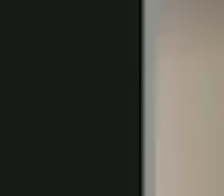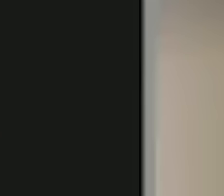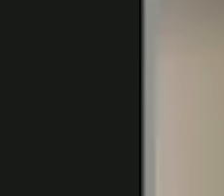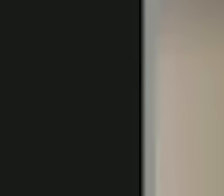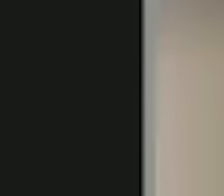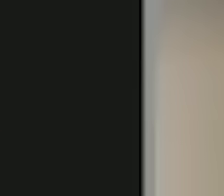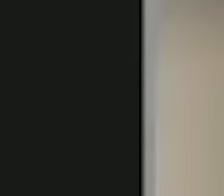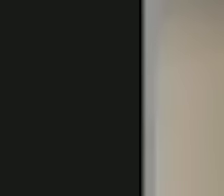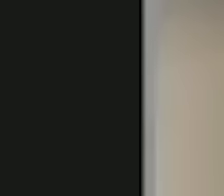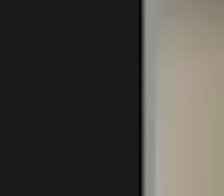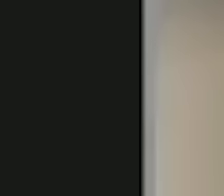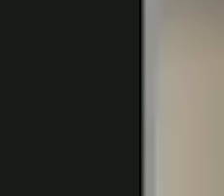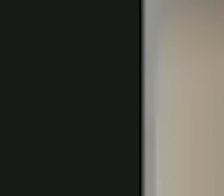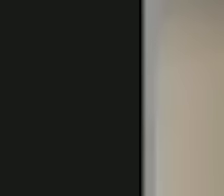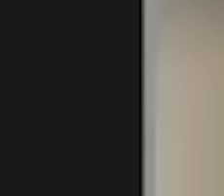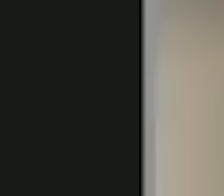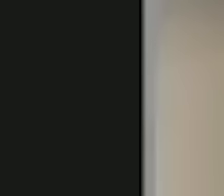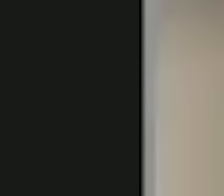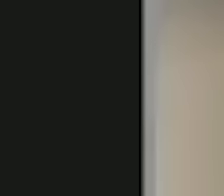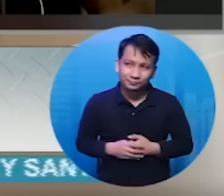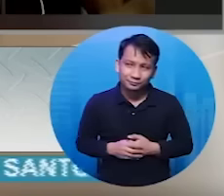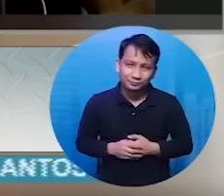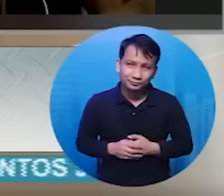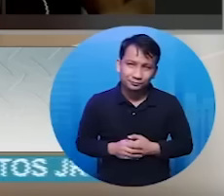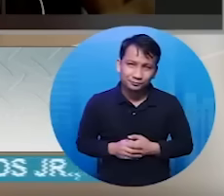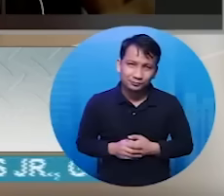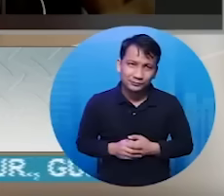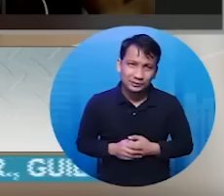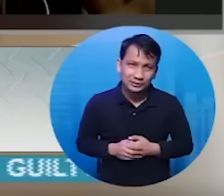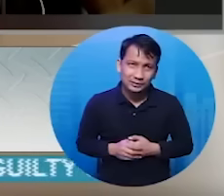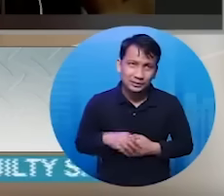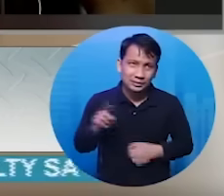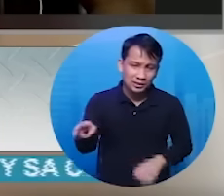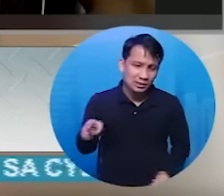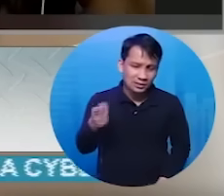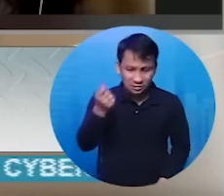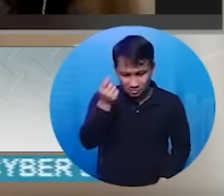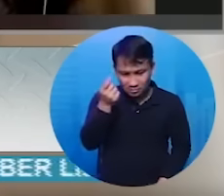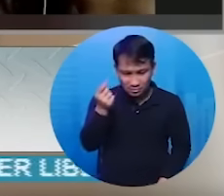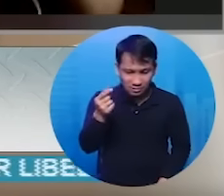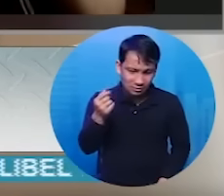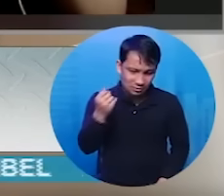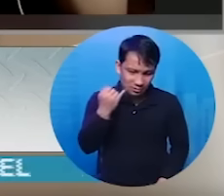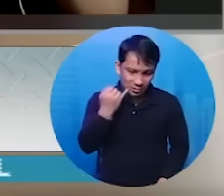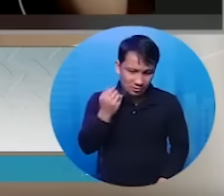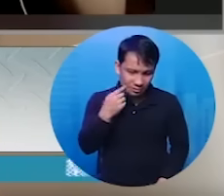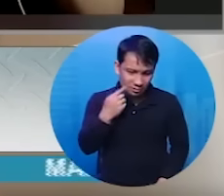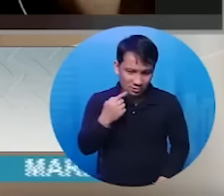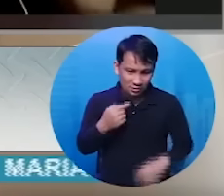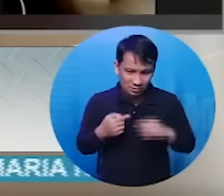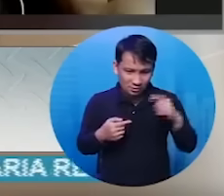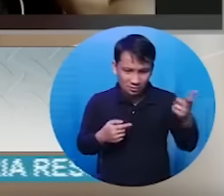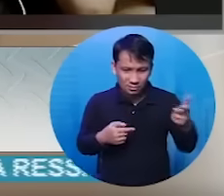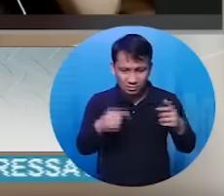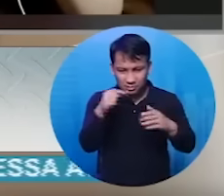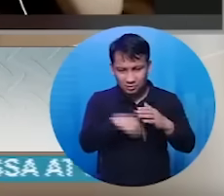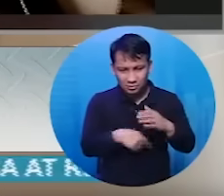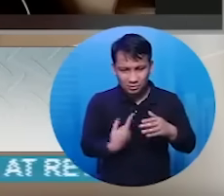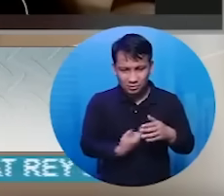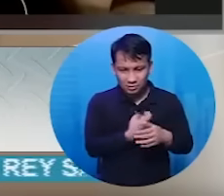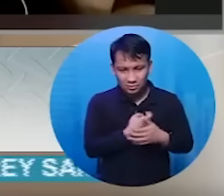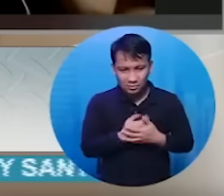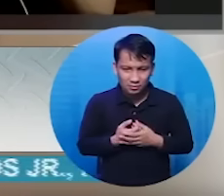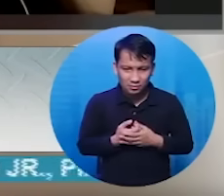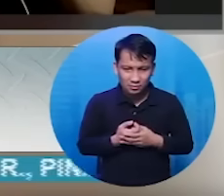Okay, Nay? Sir, Chairman. So, naiintindihan ko si Jenaline, yung anak. Siyempre, may pinagdadaanan siya at nabugbog siya,